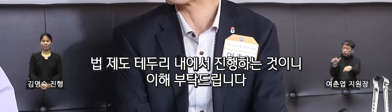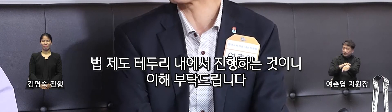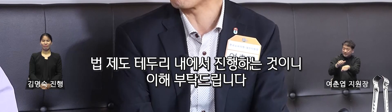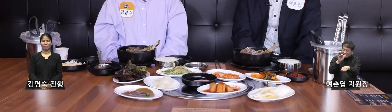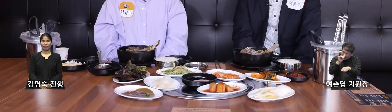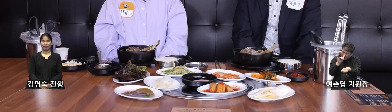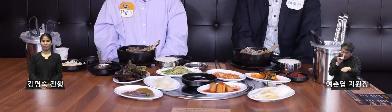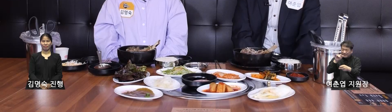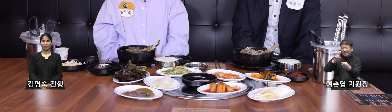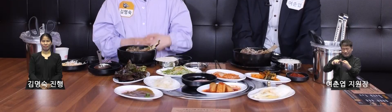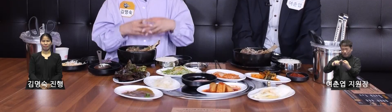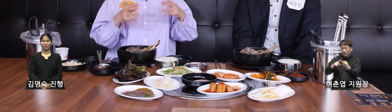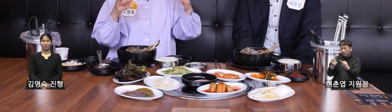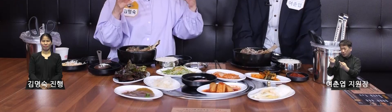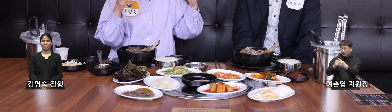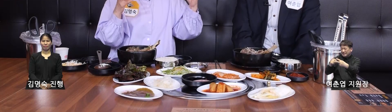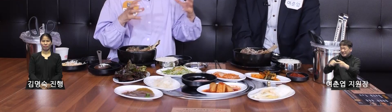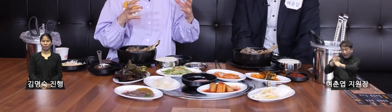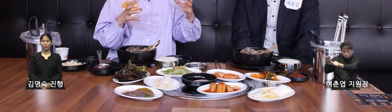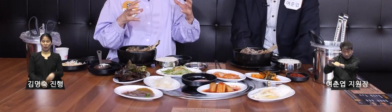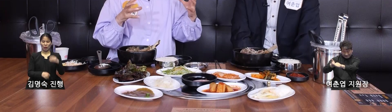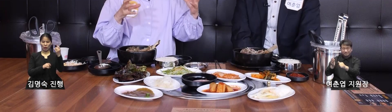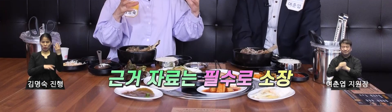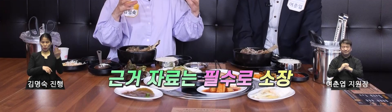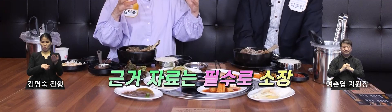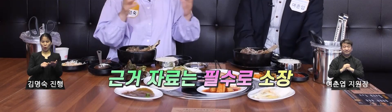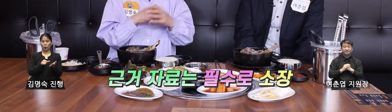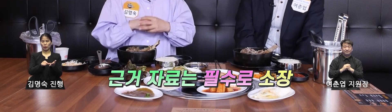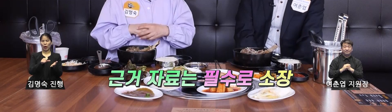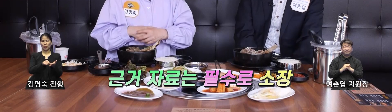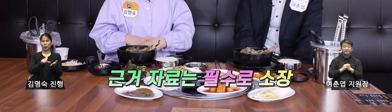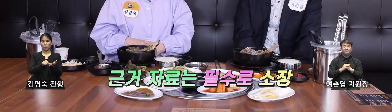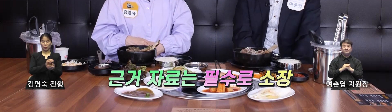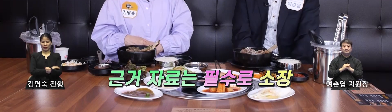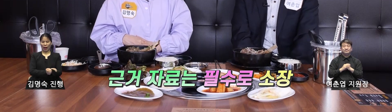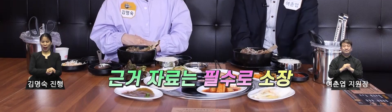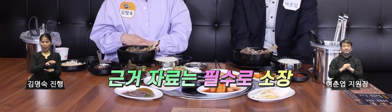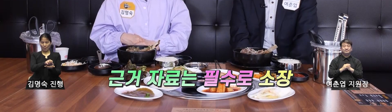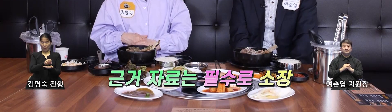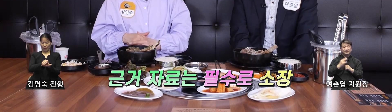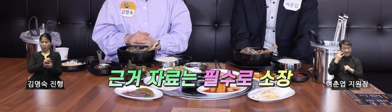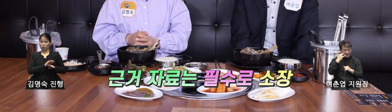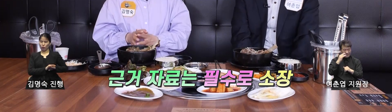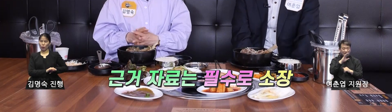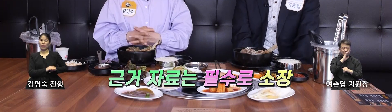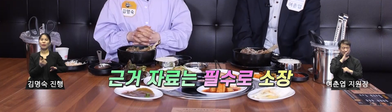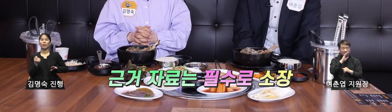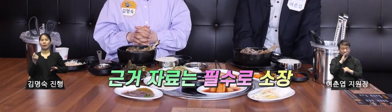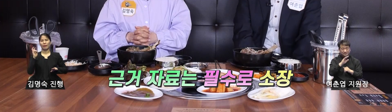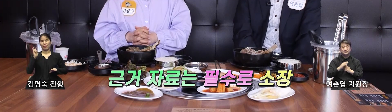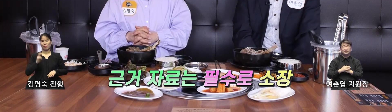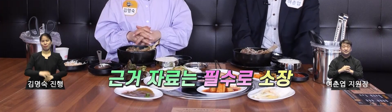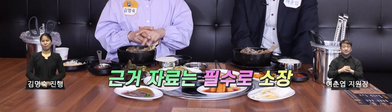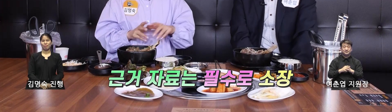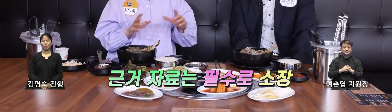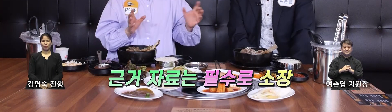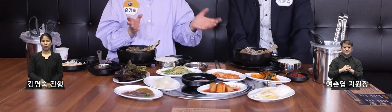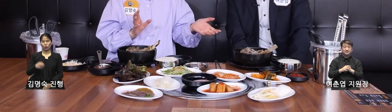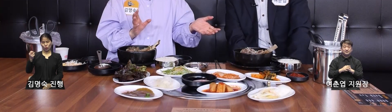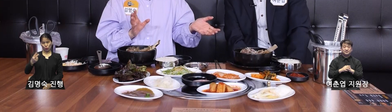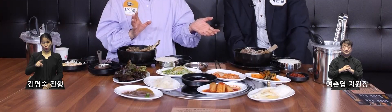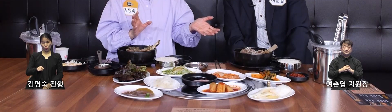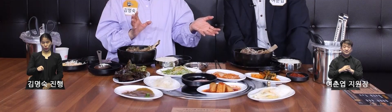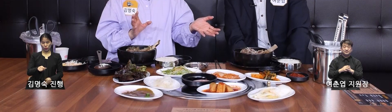이해를 해 주셨으면 좋겠습니다. 그러니까 근거 자료를 좀 또 잘 갖고 있어야겠네요. 네, 그렇습니다. 예. 그리고 또